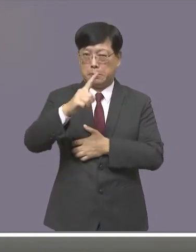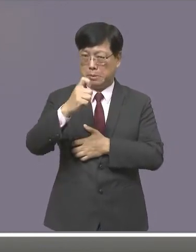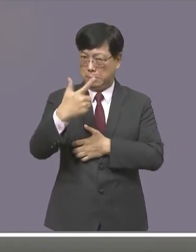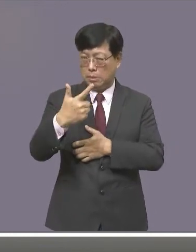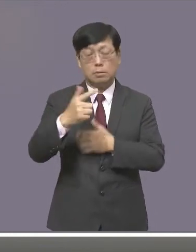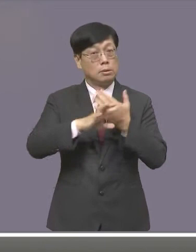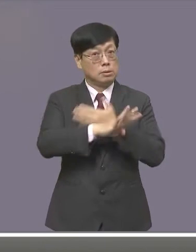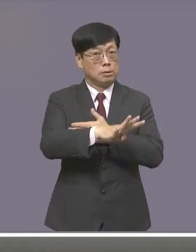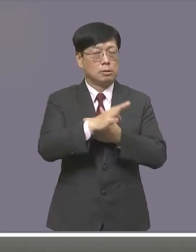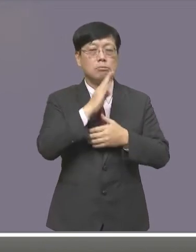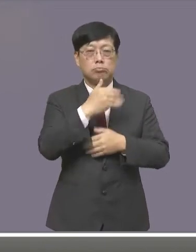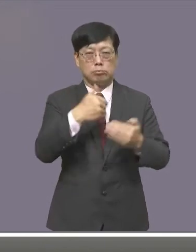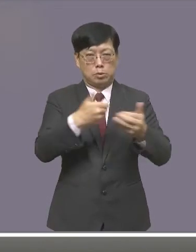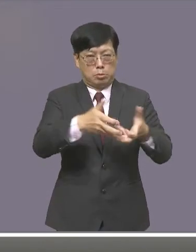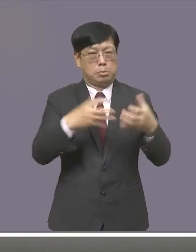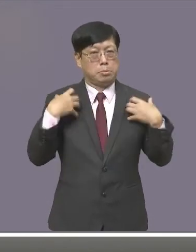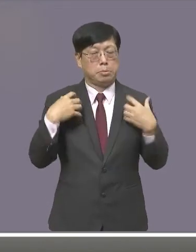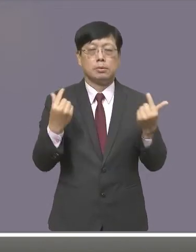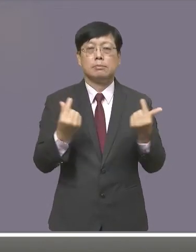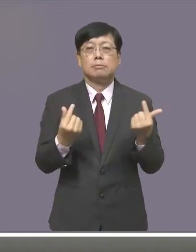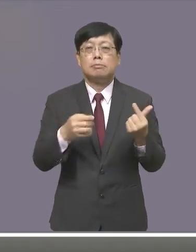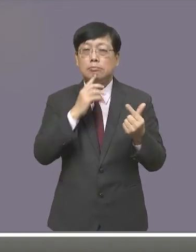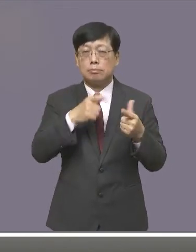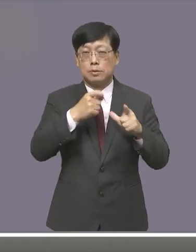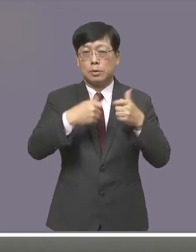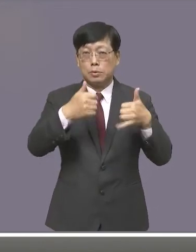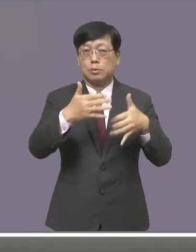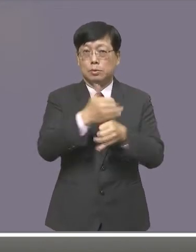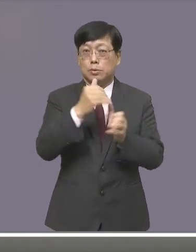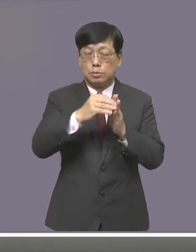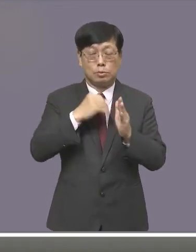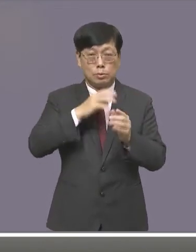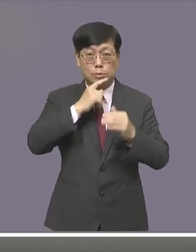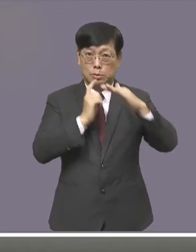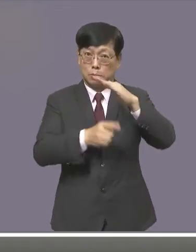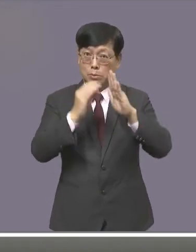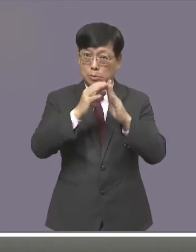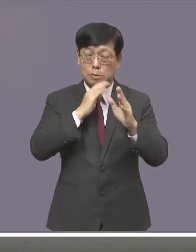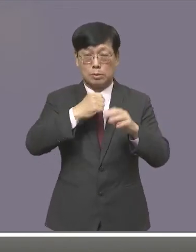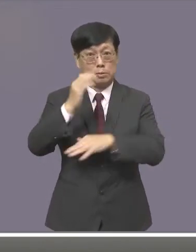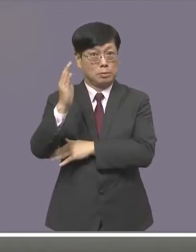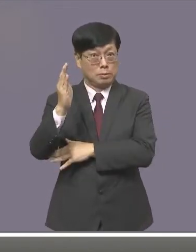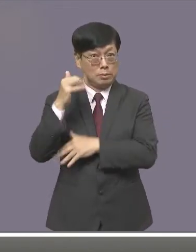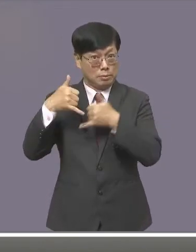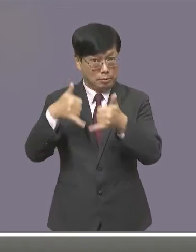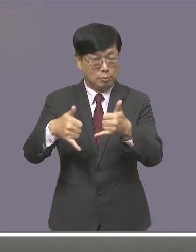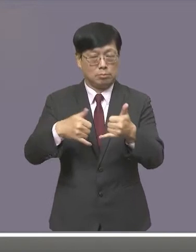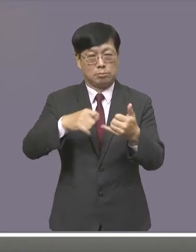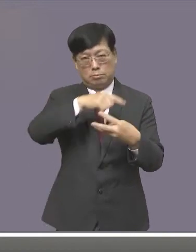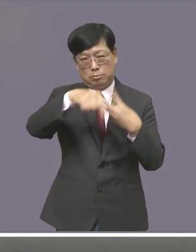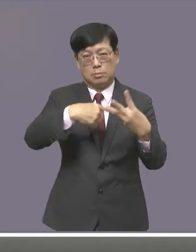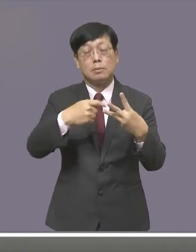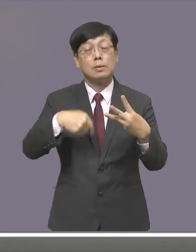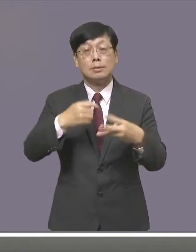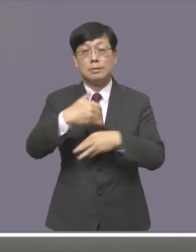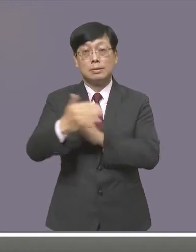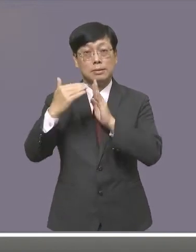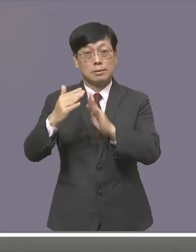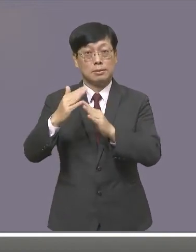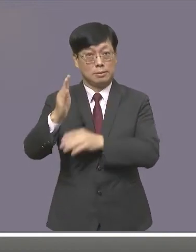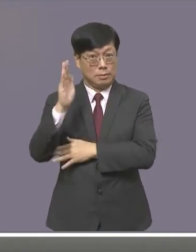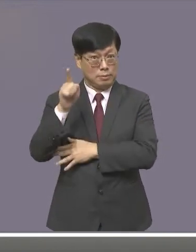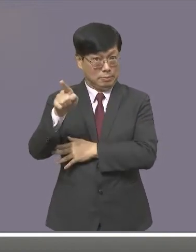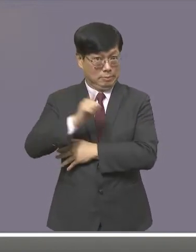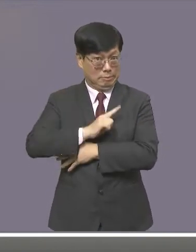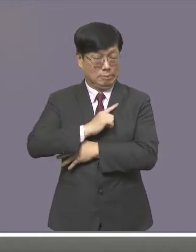其他的是属于交通部，包括这个公路总局、高速公路局的省道跟高速公路的一个桥梁。那县市政府的桥梁在